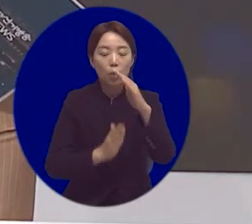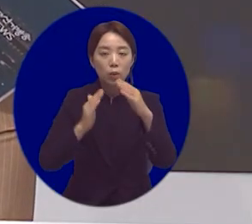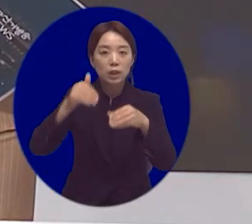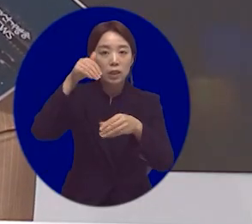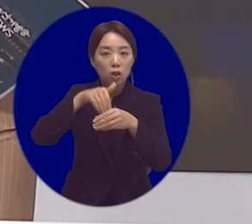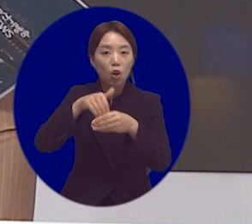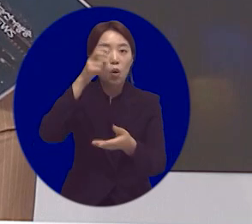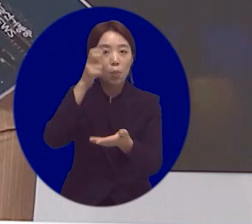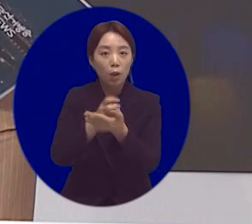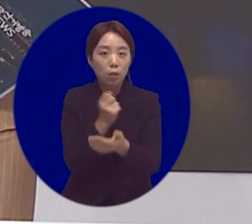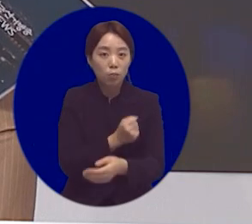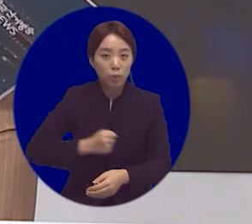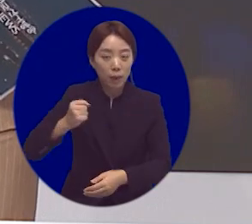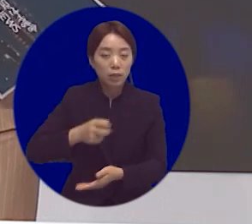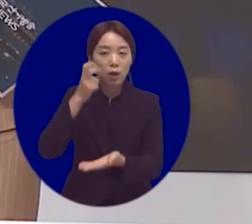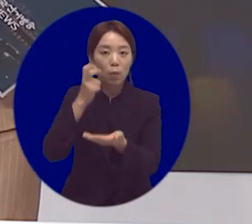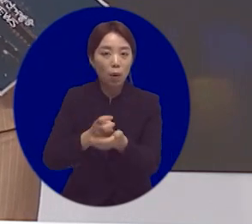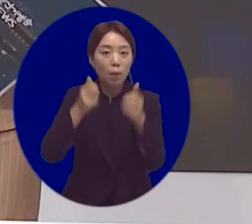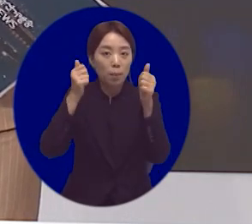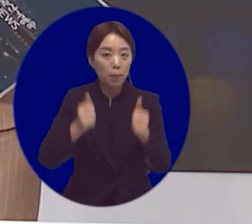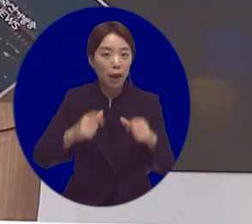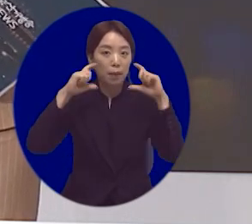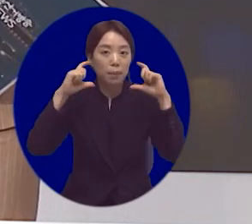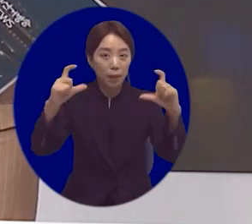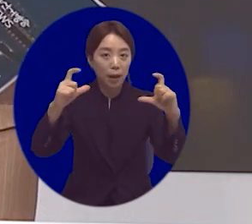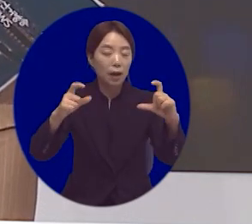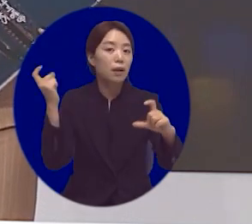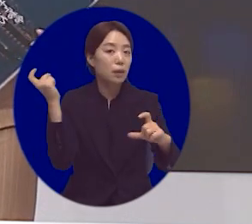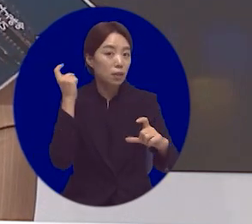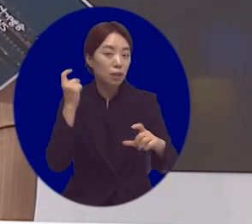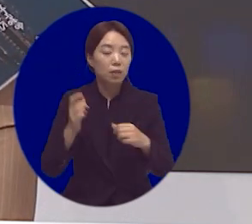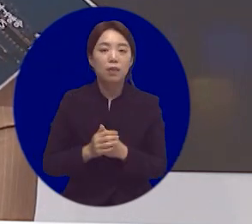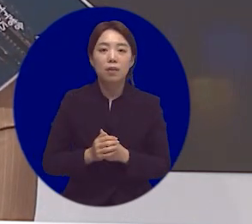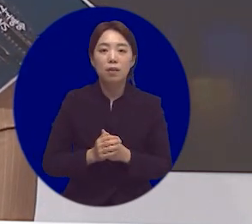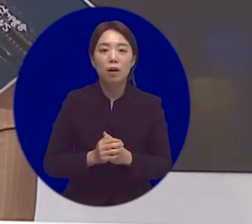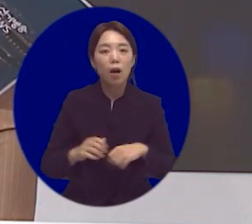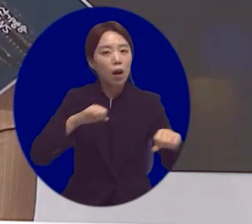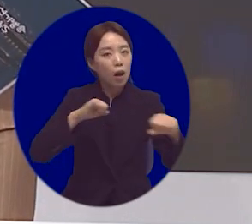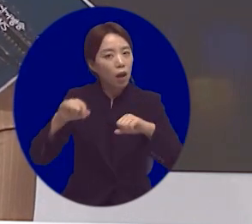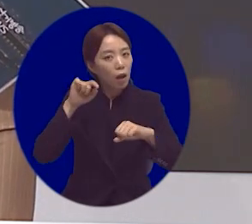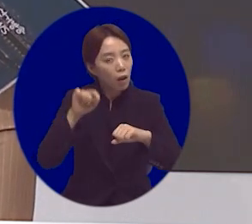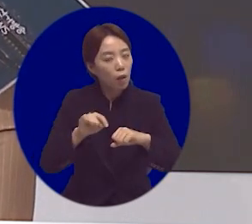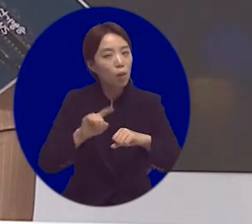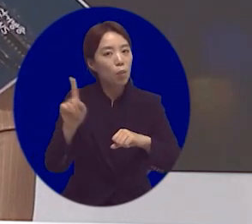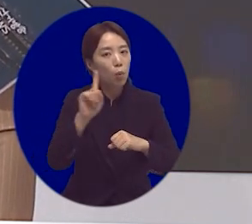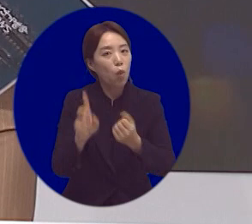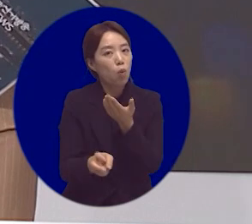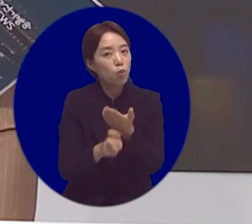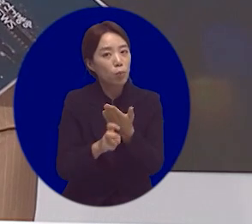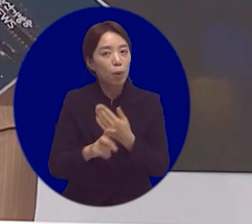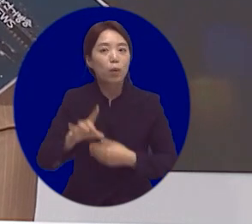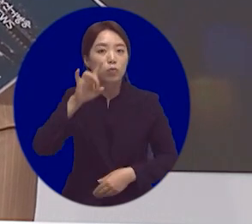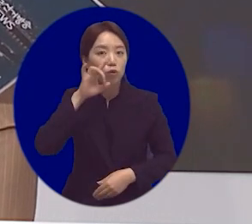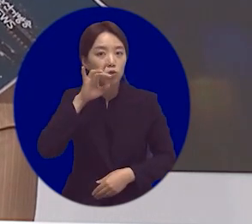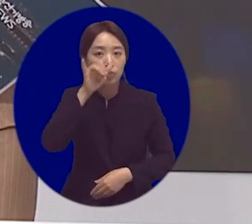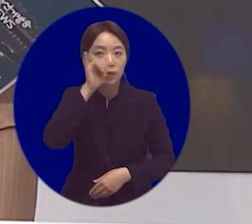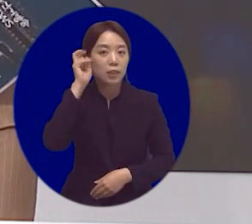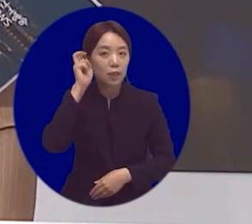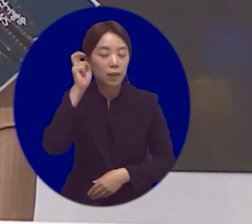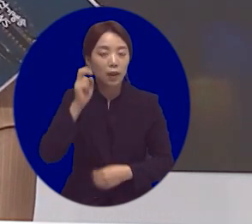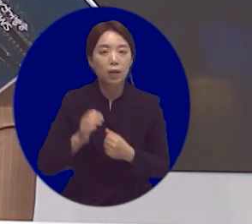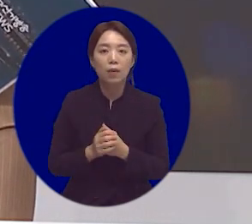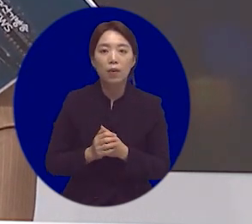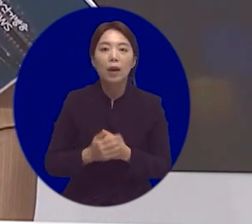공직선거법을 위반해 법원의 판결을 받았다는 소식을 종종 접할 수 있습니다. 어떤 행위가 법에 위반되는지 궁금해하는 분들 계실